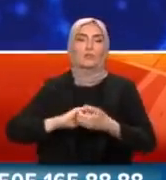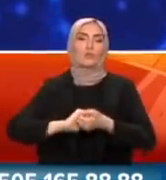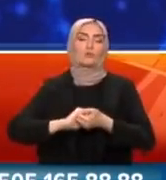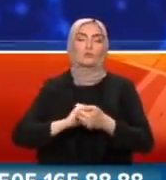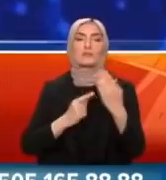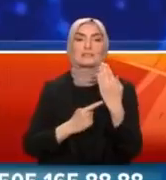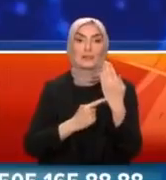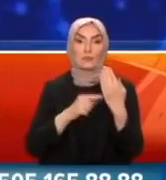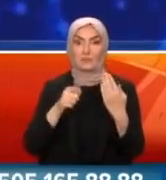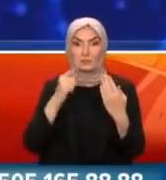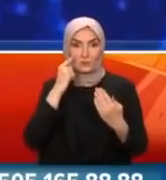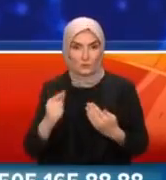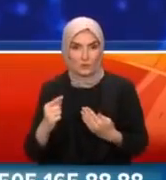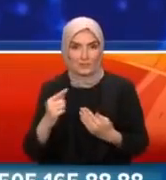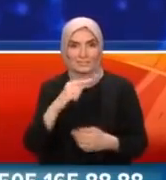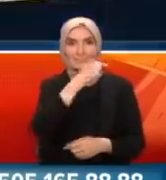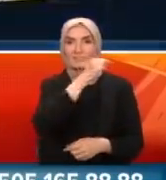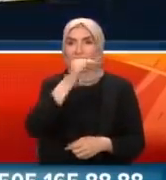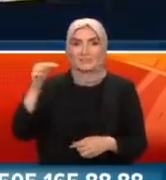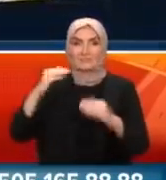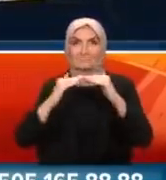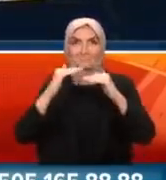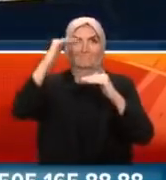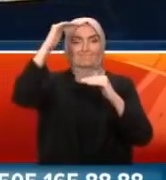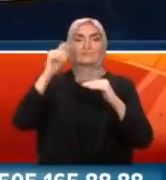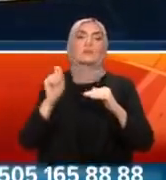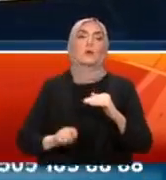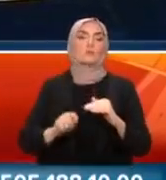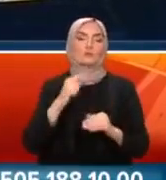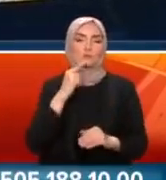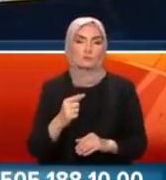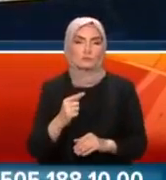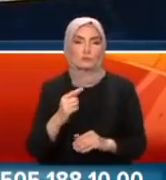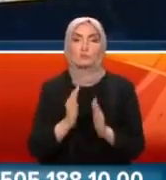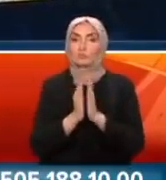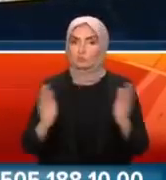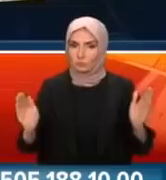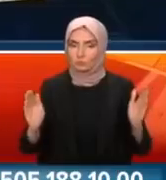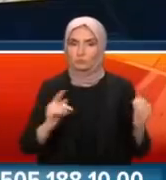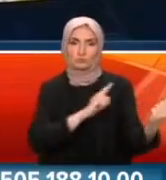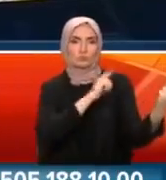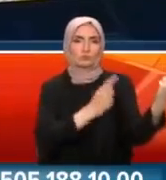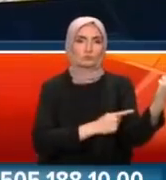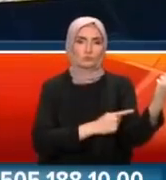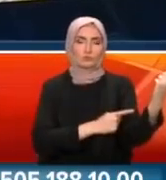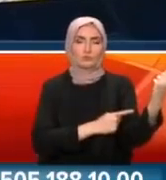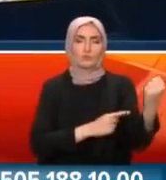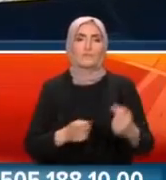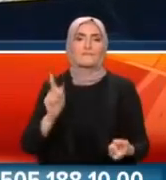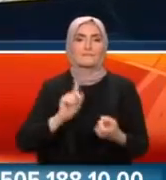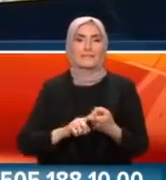çıtayı daha da Yüksel taşıyoruz büyük güçlü ve yenilikçi